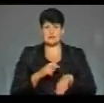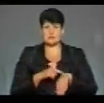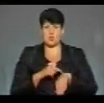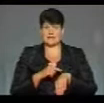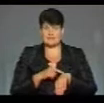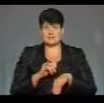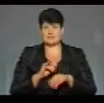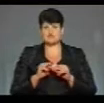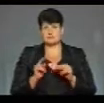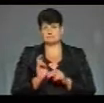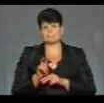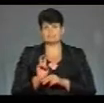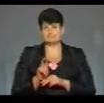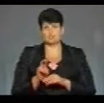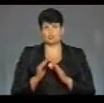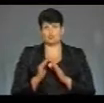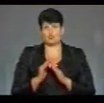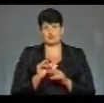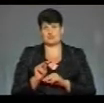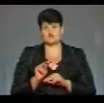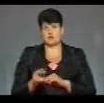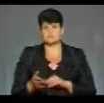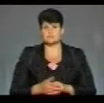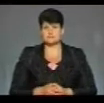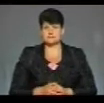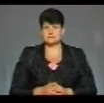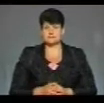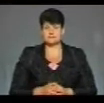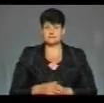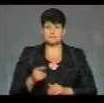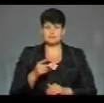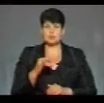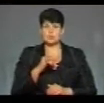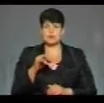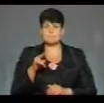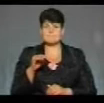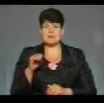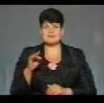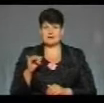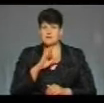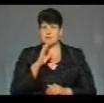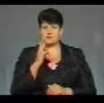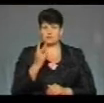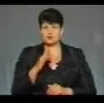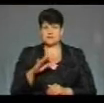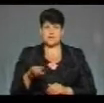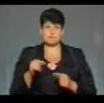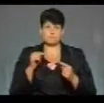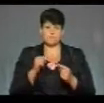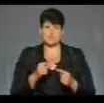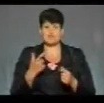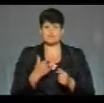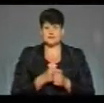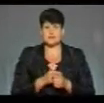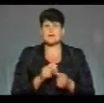тоді вчителі відвідують ту дитину вдома і навчають. Тернополянка Юлія Петрик – мама двох дітей проти вакцинації та